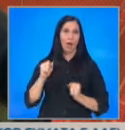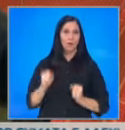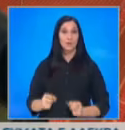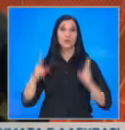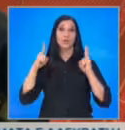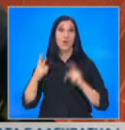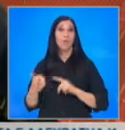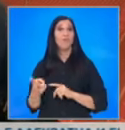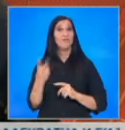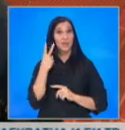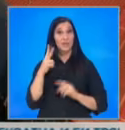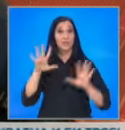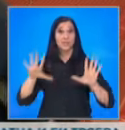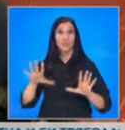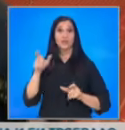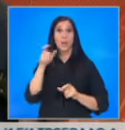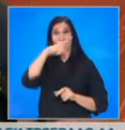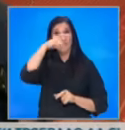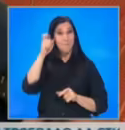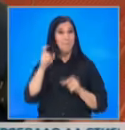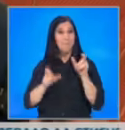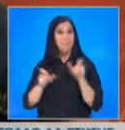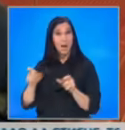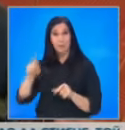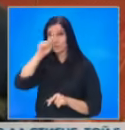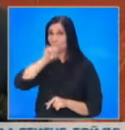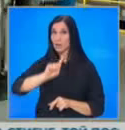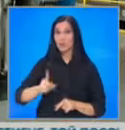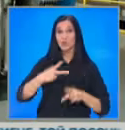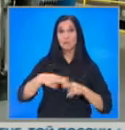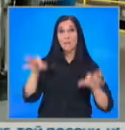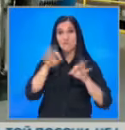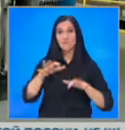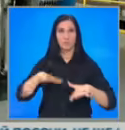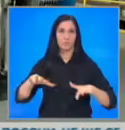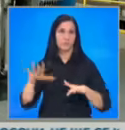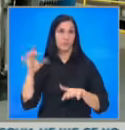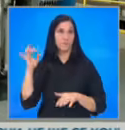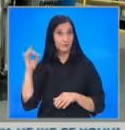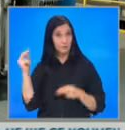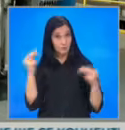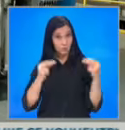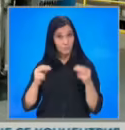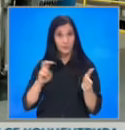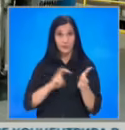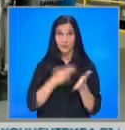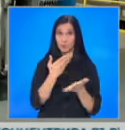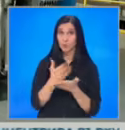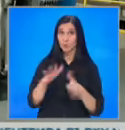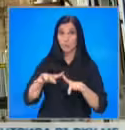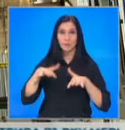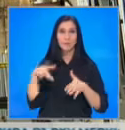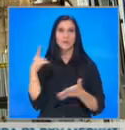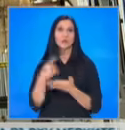2010 година, че парното в София не може да спре при никакви обстоятелства. Председателят на Комисията по енергетика предложи парламента